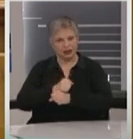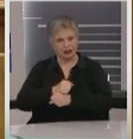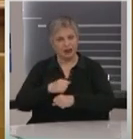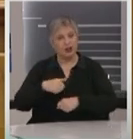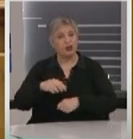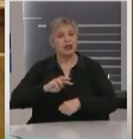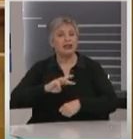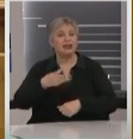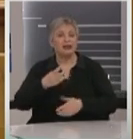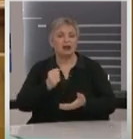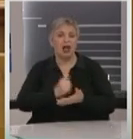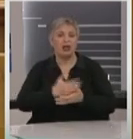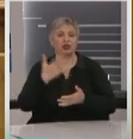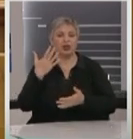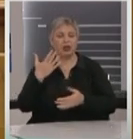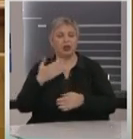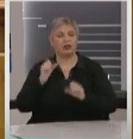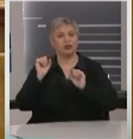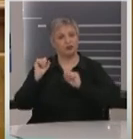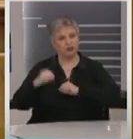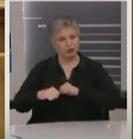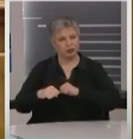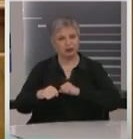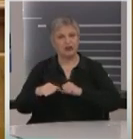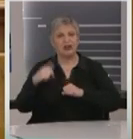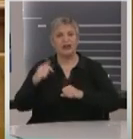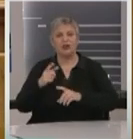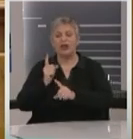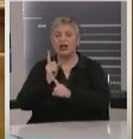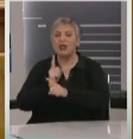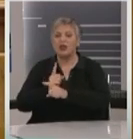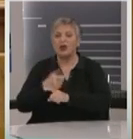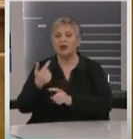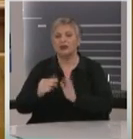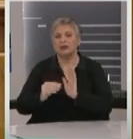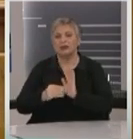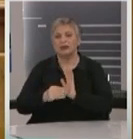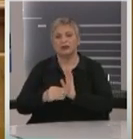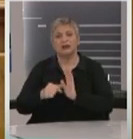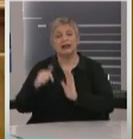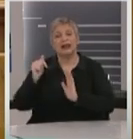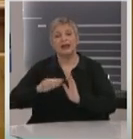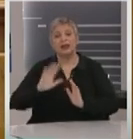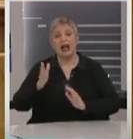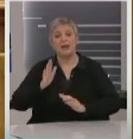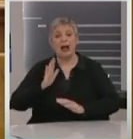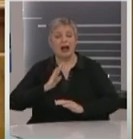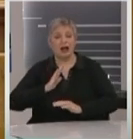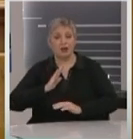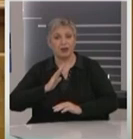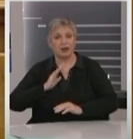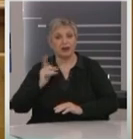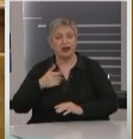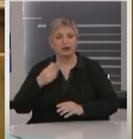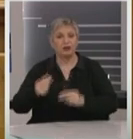να θεσμοθετηθεί ένα ειδικό προνόμιο για τις εργατικές απαιτήσεις, οι οποίες θα ικανοποιούνται πριν από